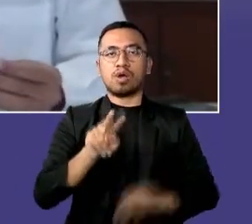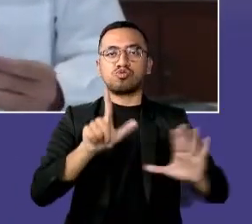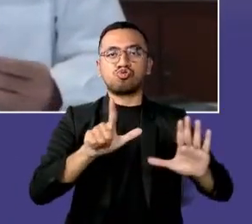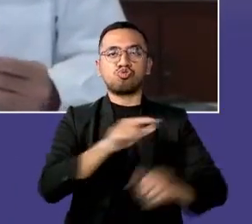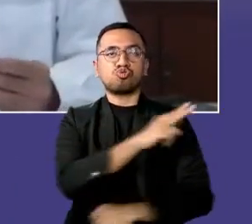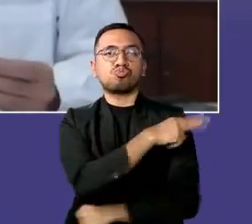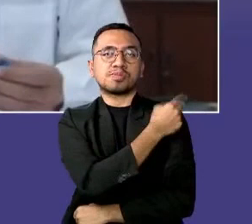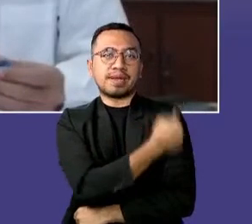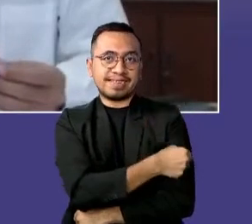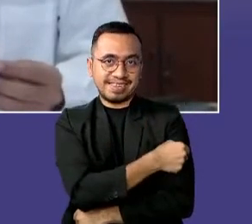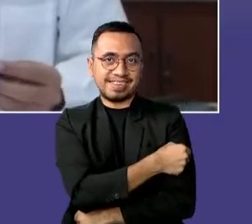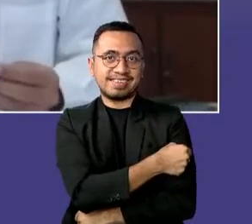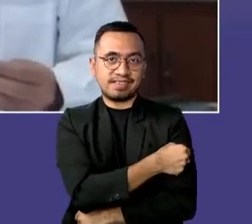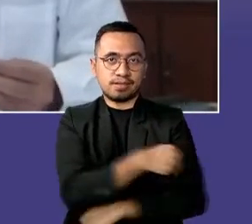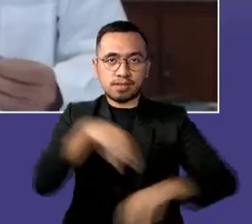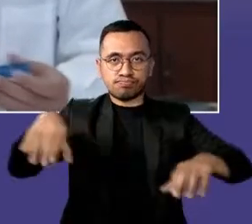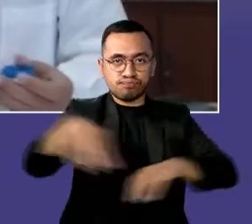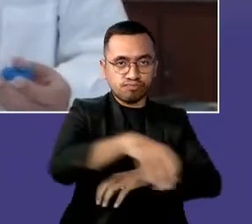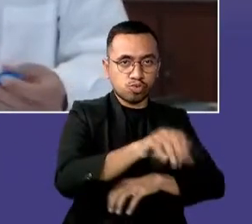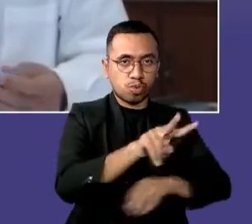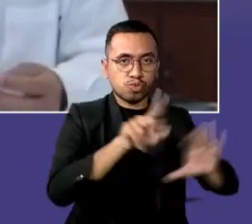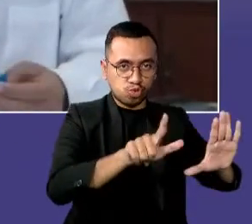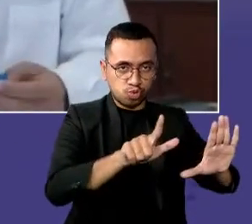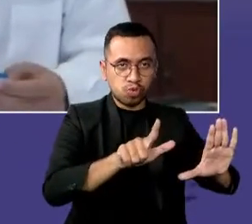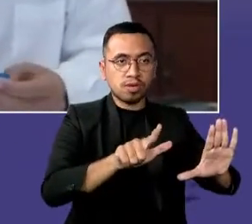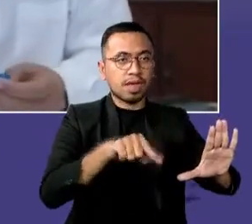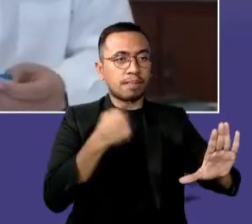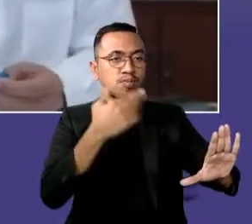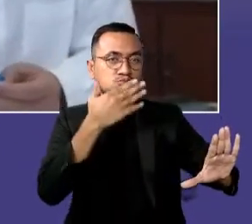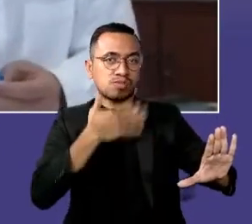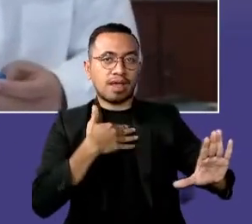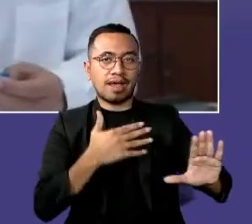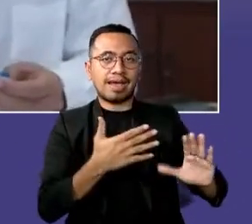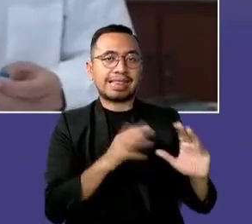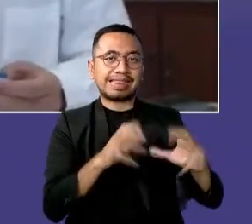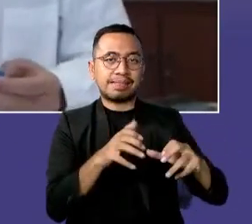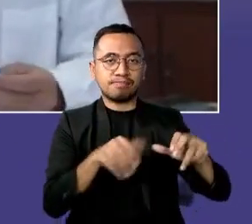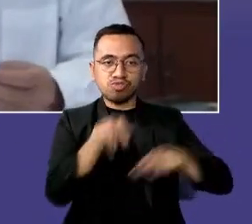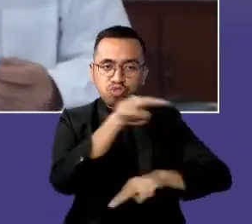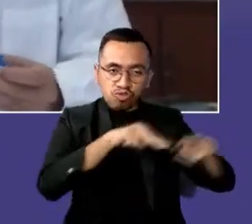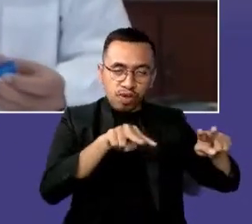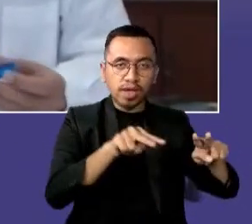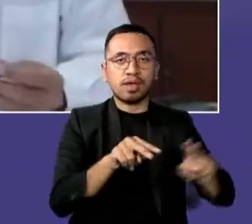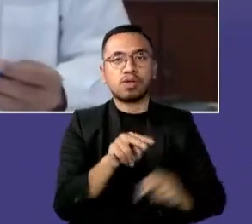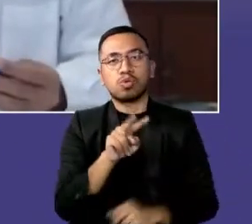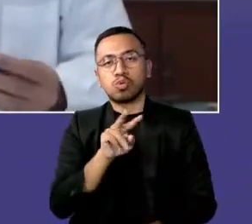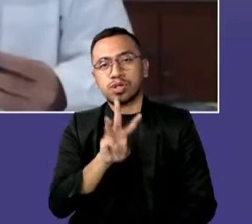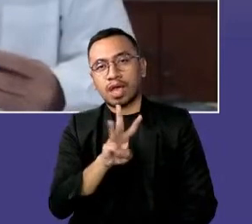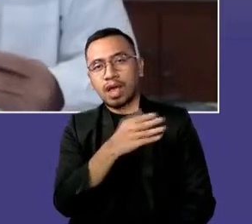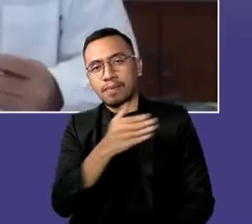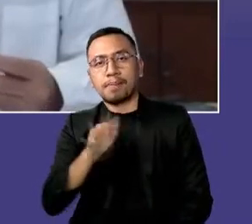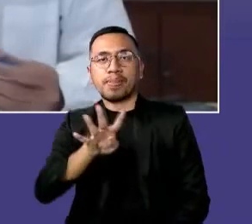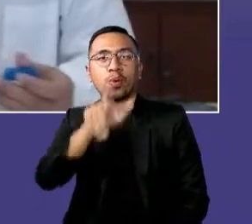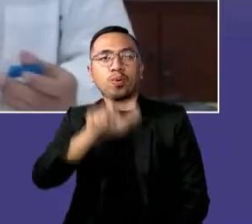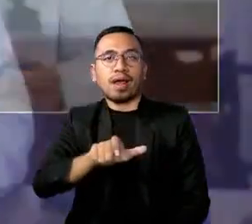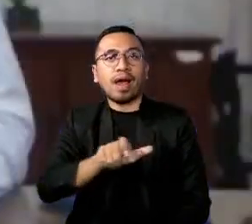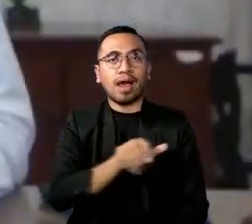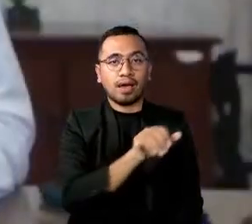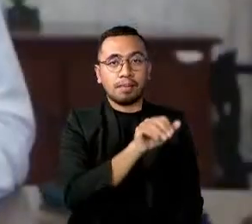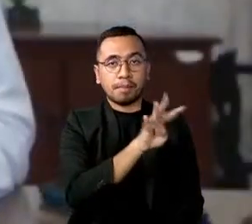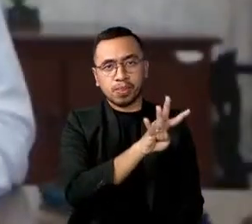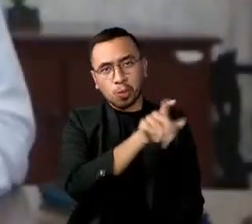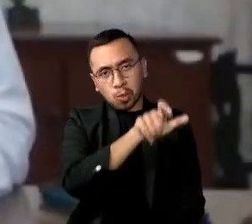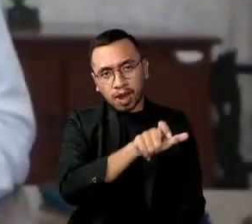dengan 27 Puskesmas Puskesmas punya tenaga surveilen 3-4 orang kali 27